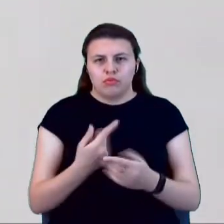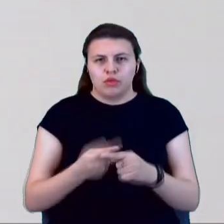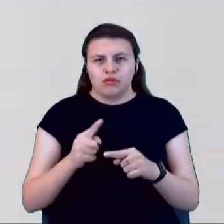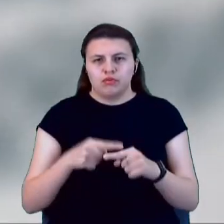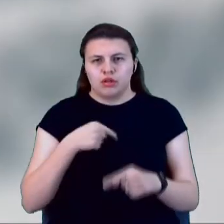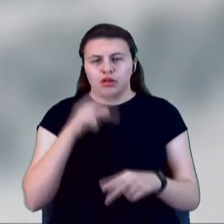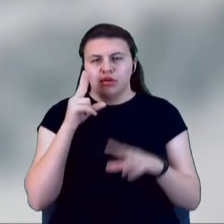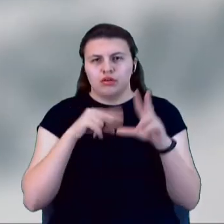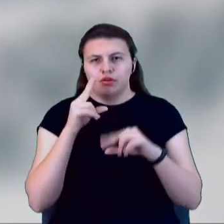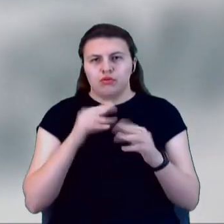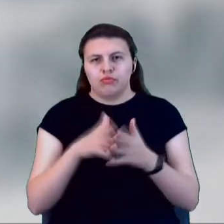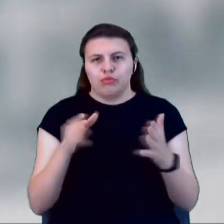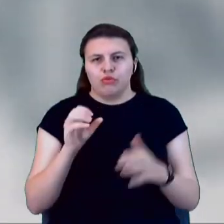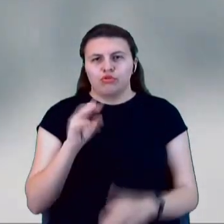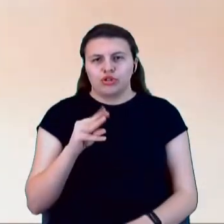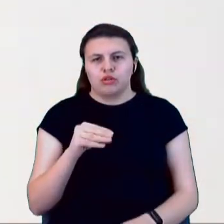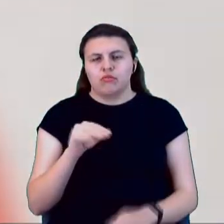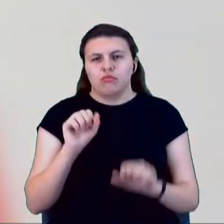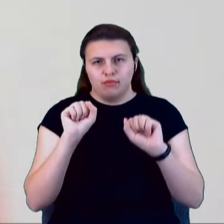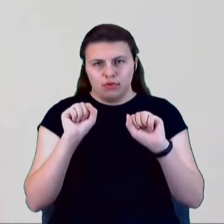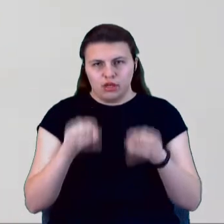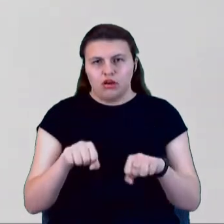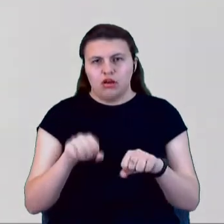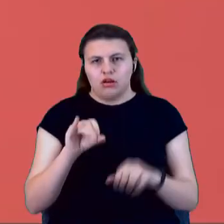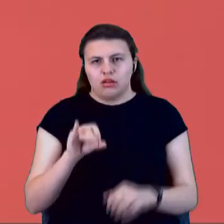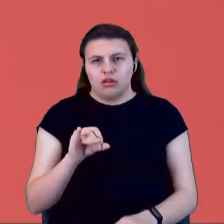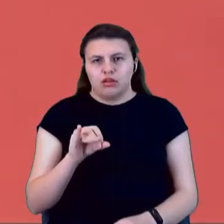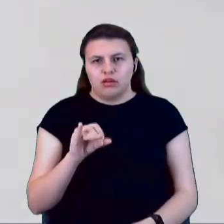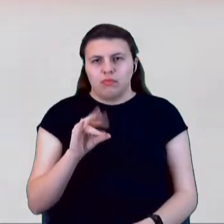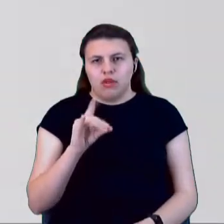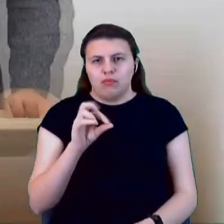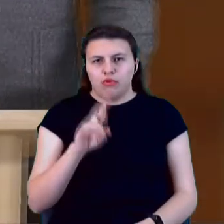это более чем реально, и полномочия у городского совета на это есть.